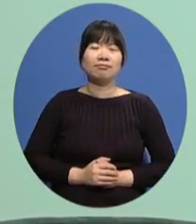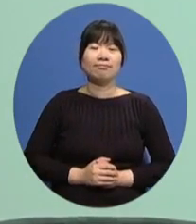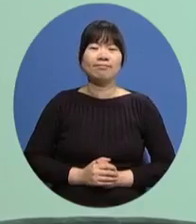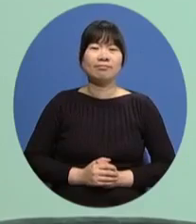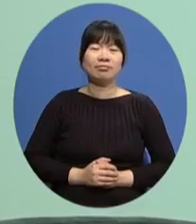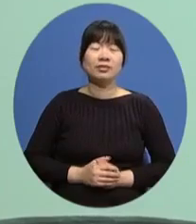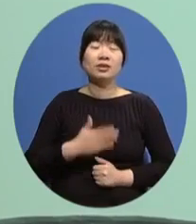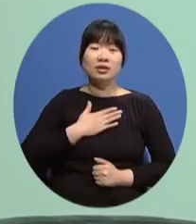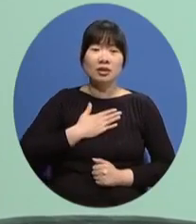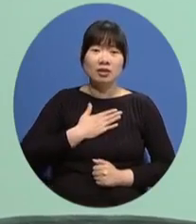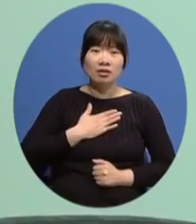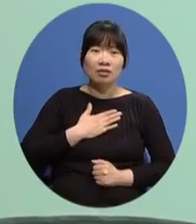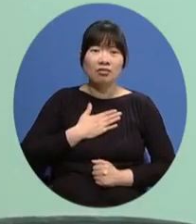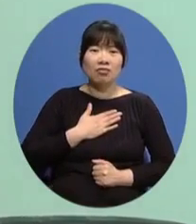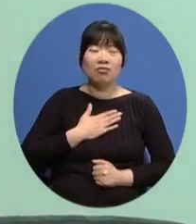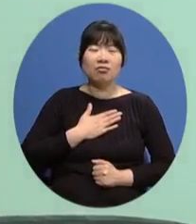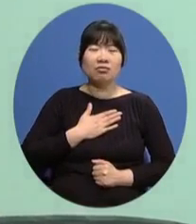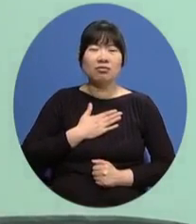그러니까 제가